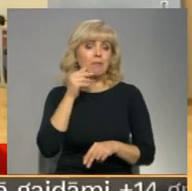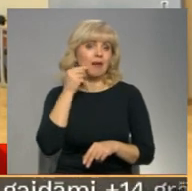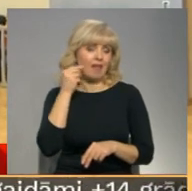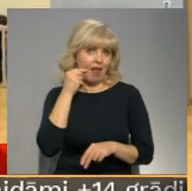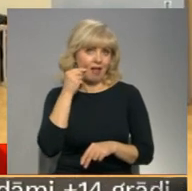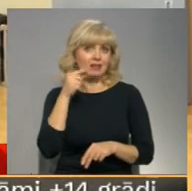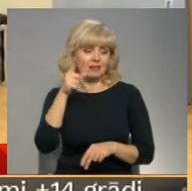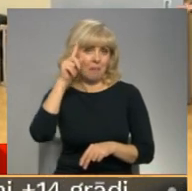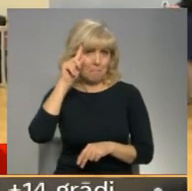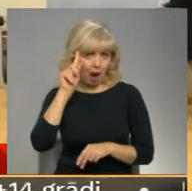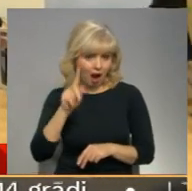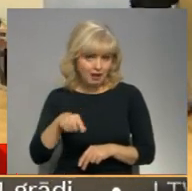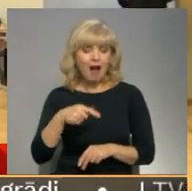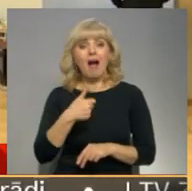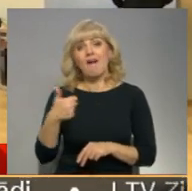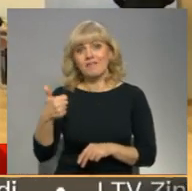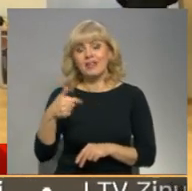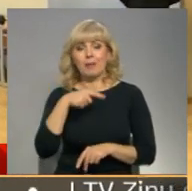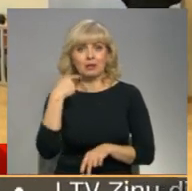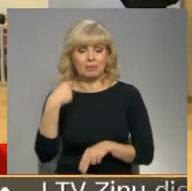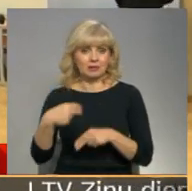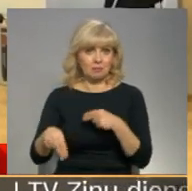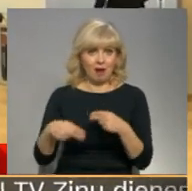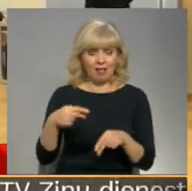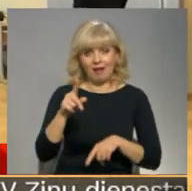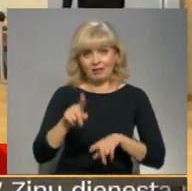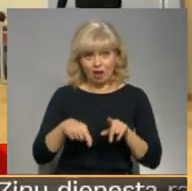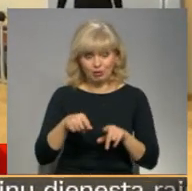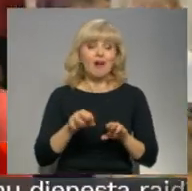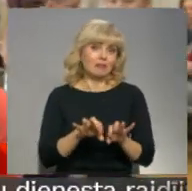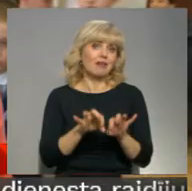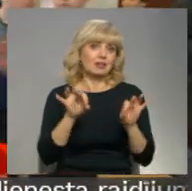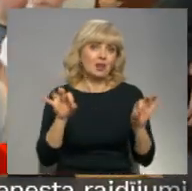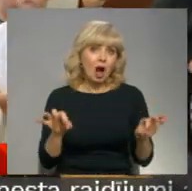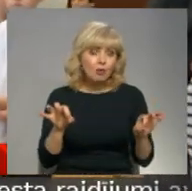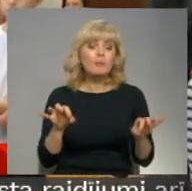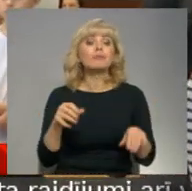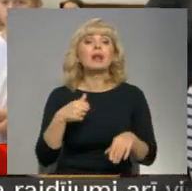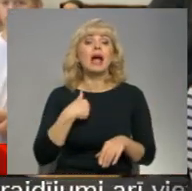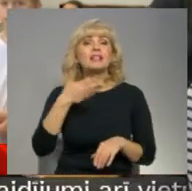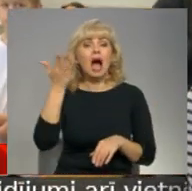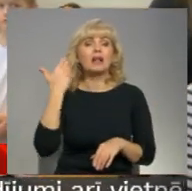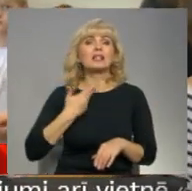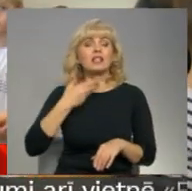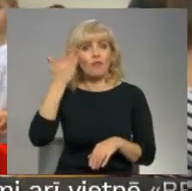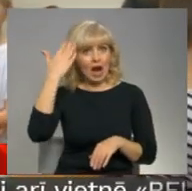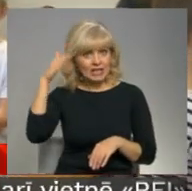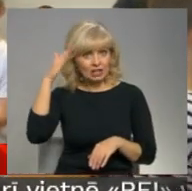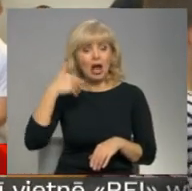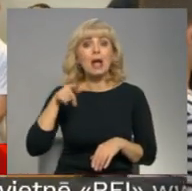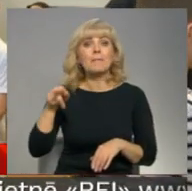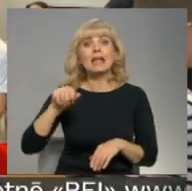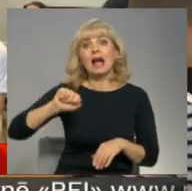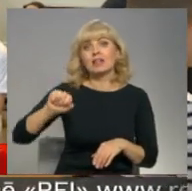šahu. Un es gribēju ar viņiem uzspēlēt dažreiz, un tā arī es sāku. Es agrāk dzīvoju Īrijā, un man bija ļoti tuvs draugs, kurš